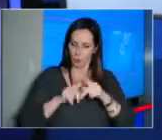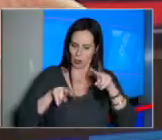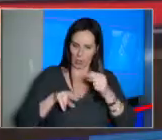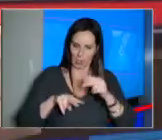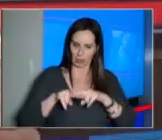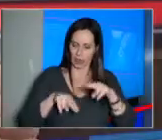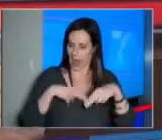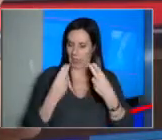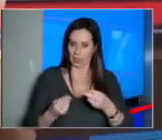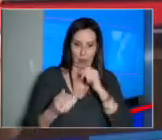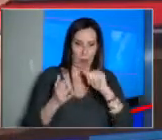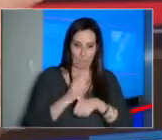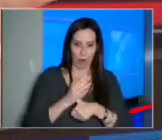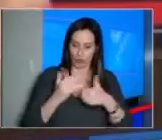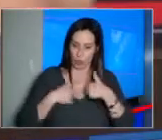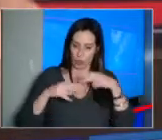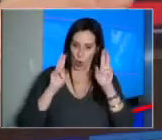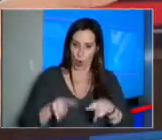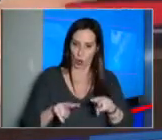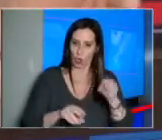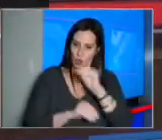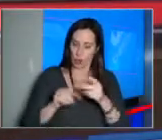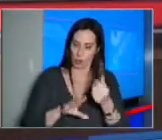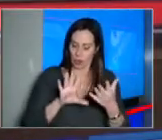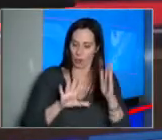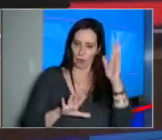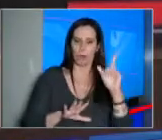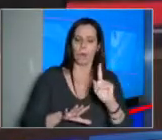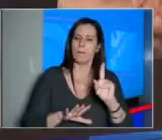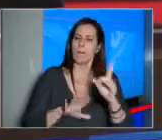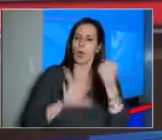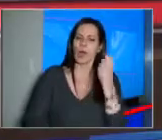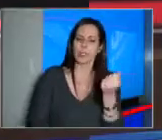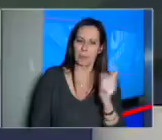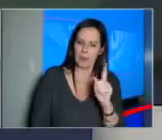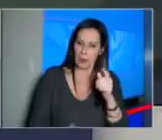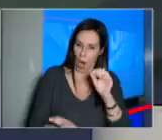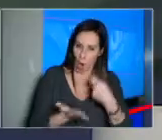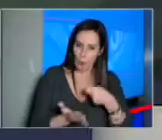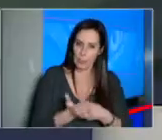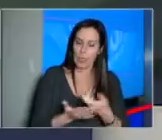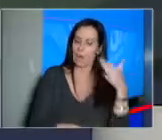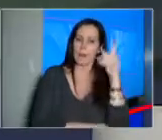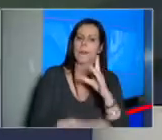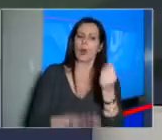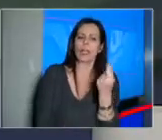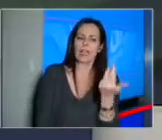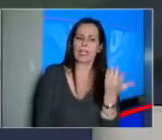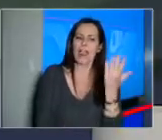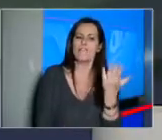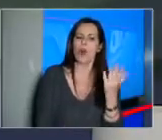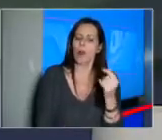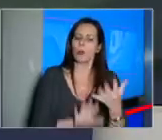הכסף לאיזשהו בנק שבו אני אוכל להשתמש בכסף בעתיד, מי לוקח את הכסף? מי זה? משרד האוצר, המדינה, תחת איזה